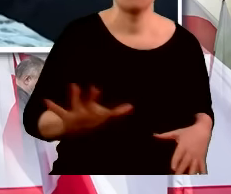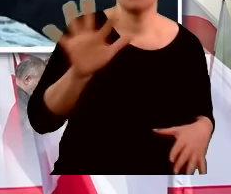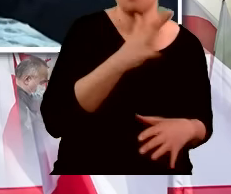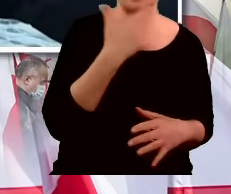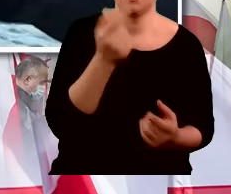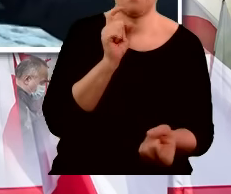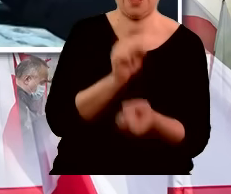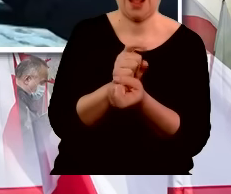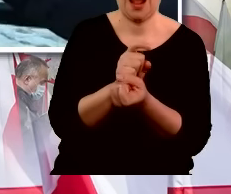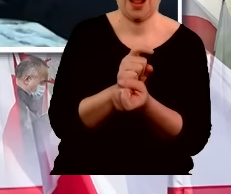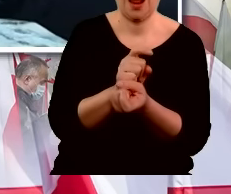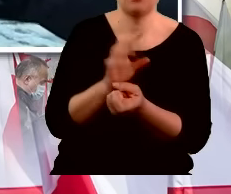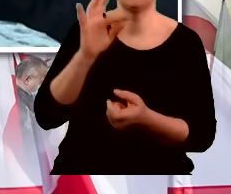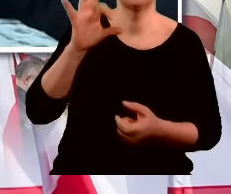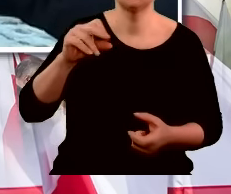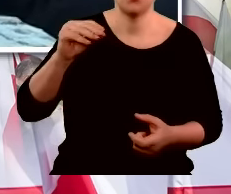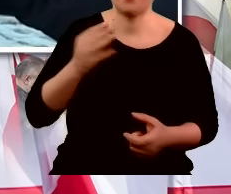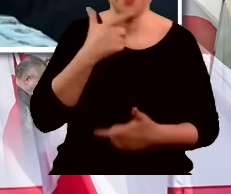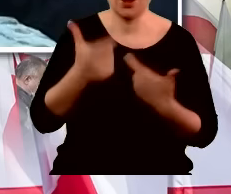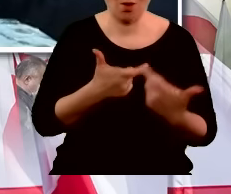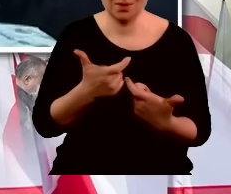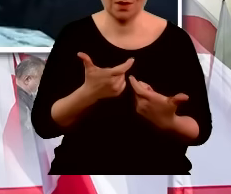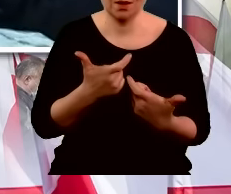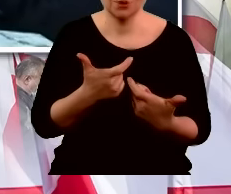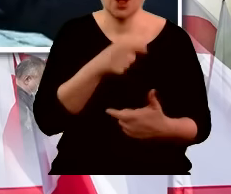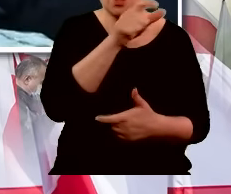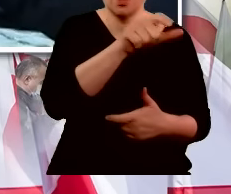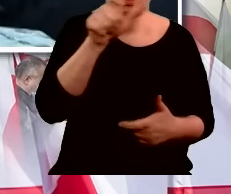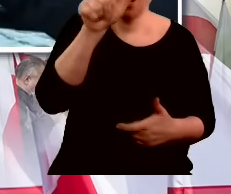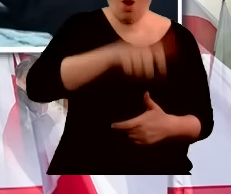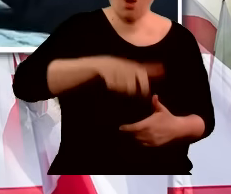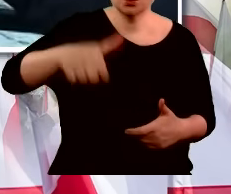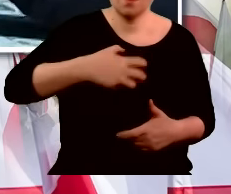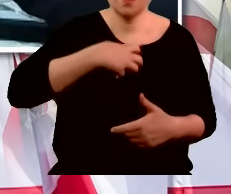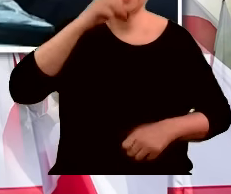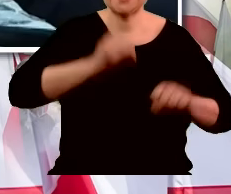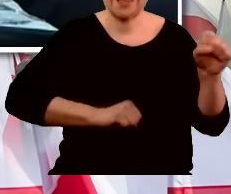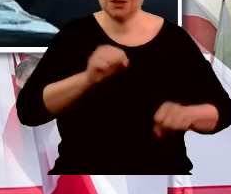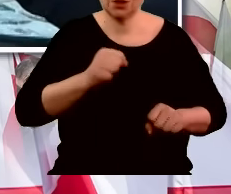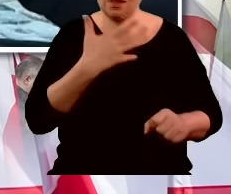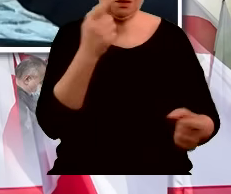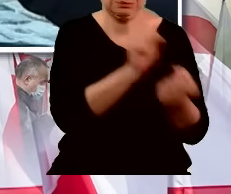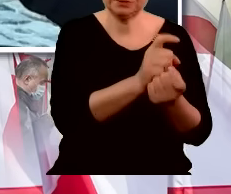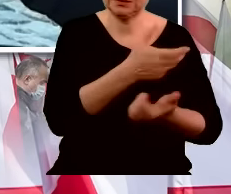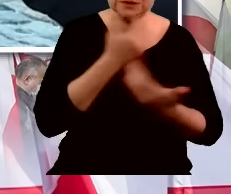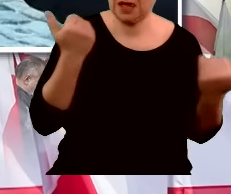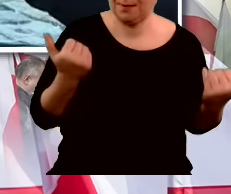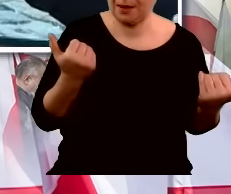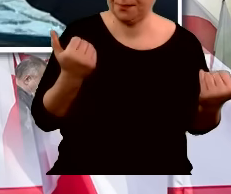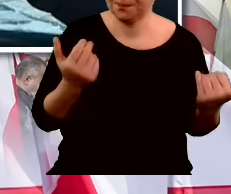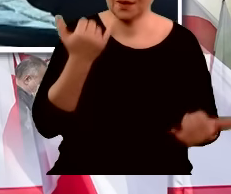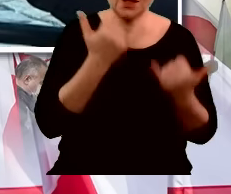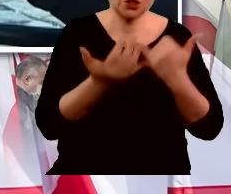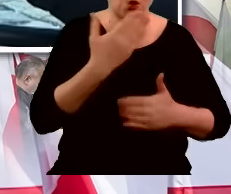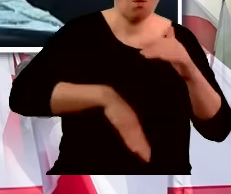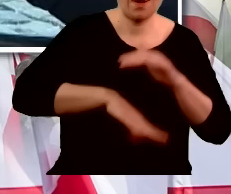przynajmniej nie robi tego TSUE, faktu, że to są sędziowie i nikt nie kwestionuje tego, że w przypadku mandatu